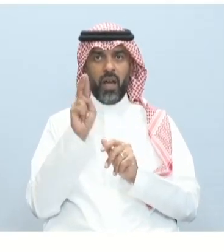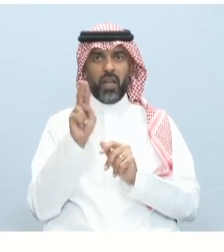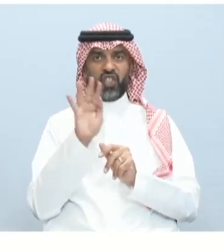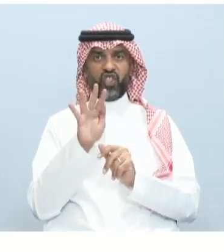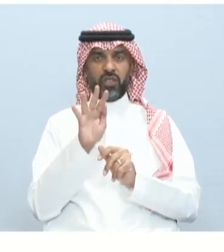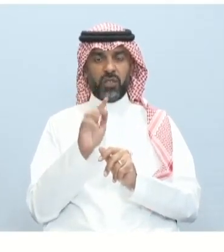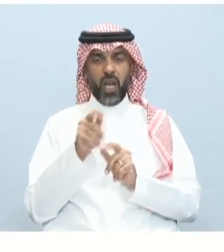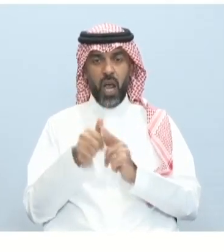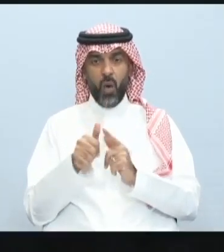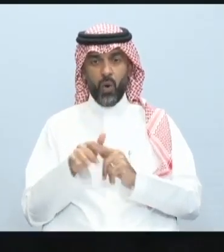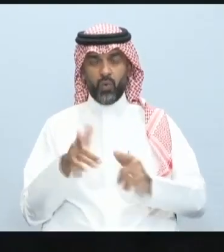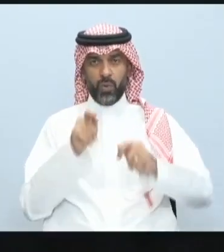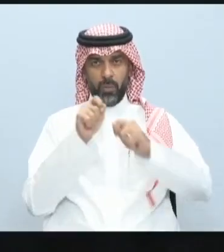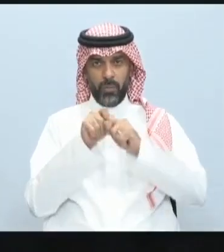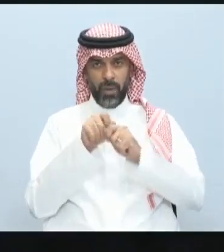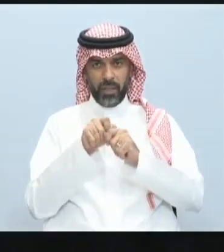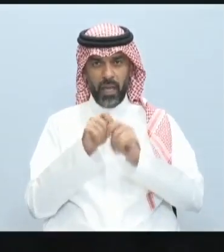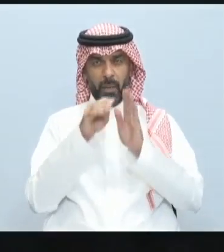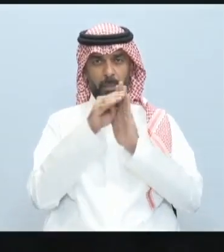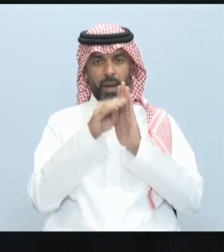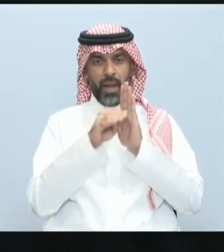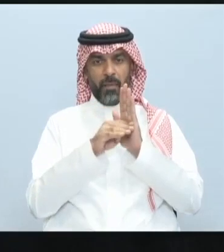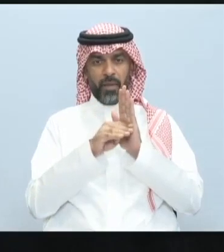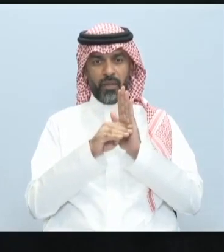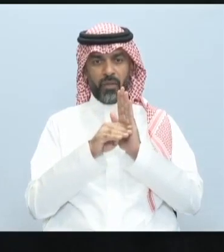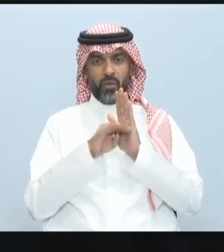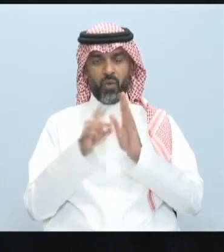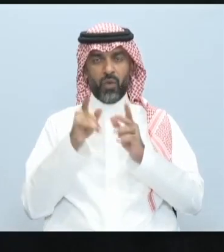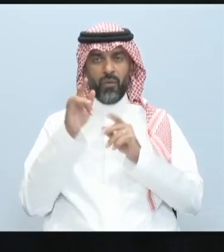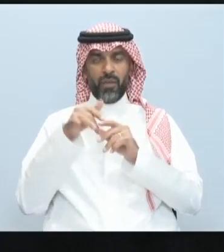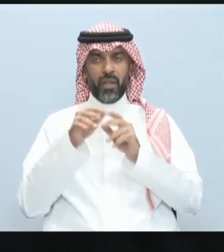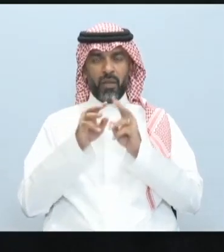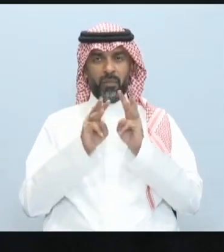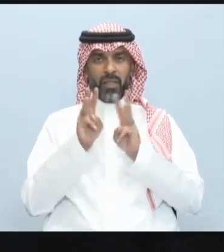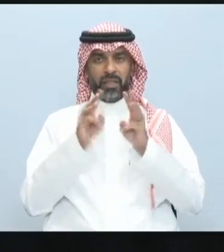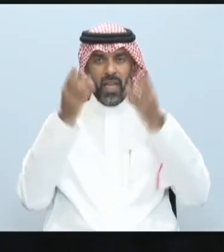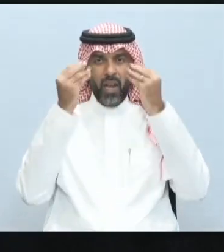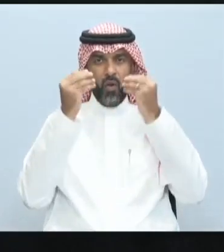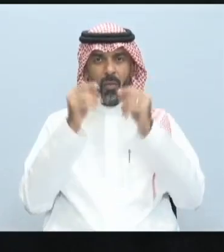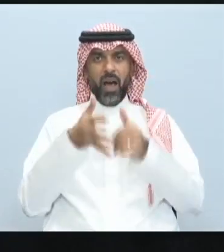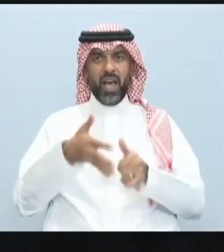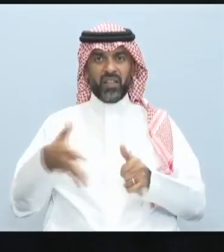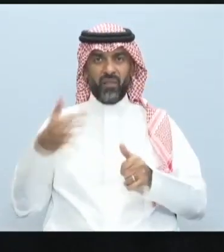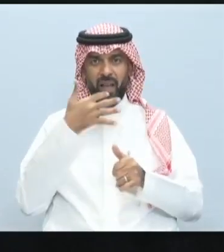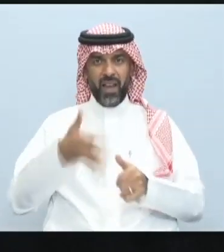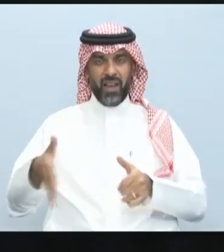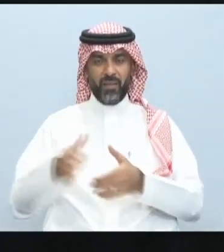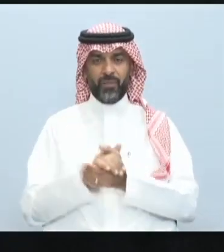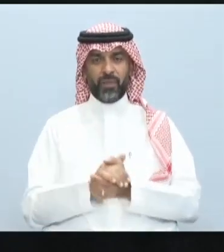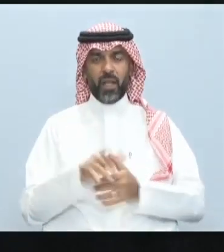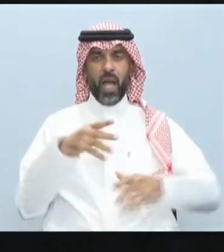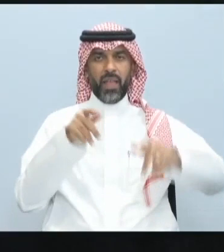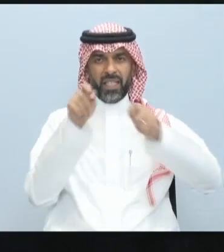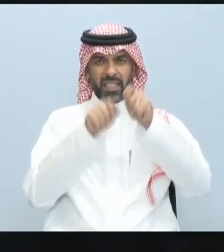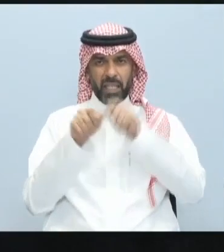سنقوم بإنشاء برنامج سكراتش بواسطة منصة تعلم الأطفال. ثانياً سنقوم باستخدام صور